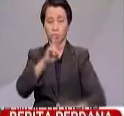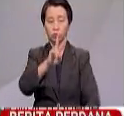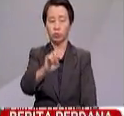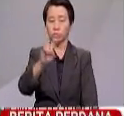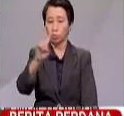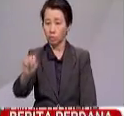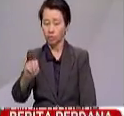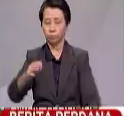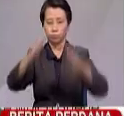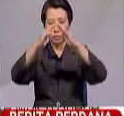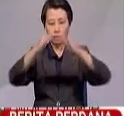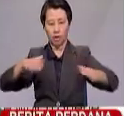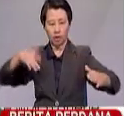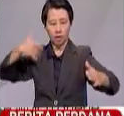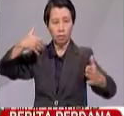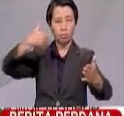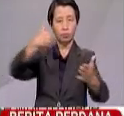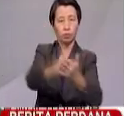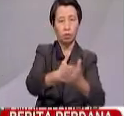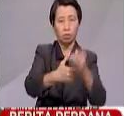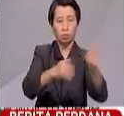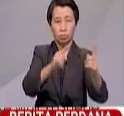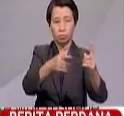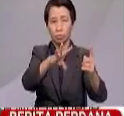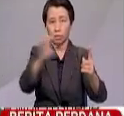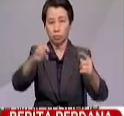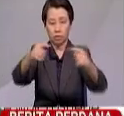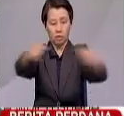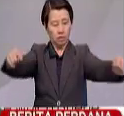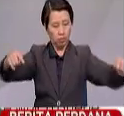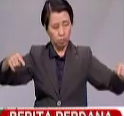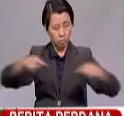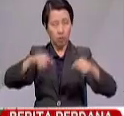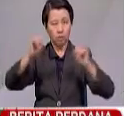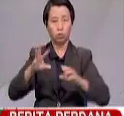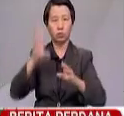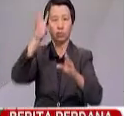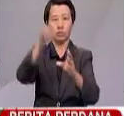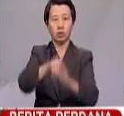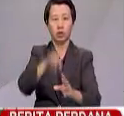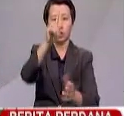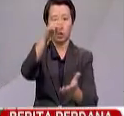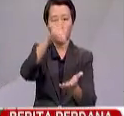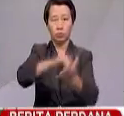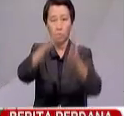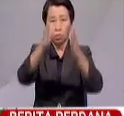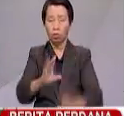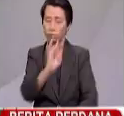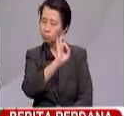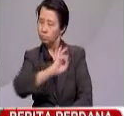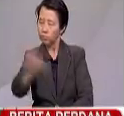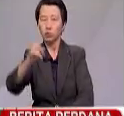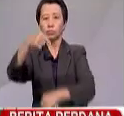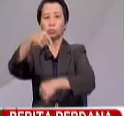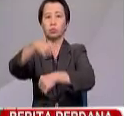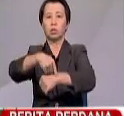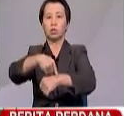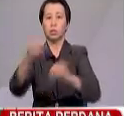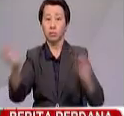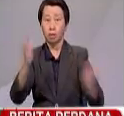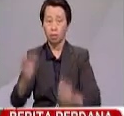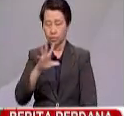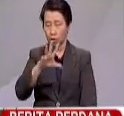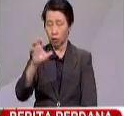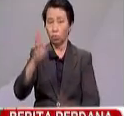2020. Balai ketibaan seluas 1,400 meter boleh menampung kira-kira 1,000 orang pada satu-satu masa